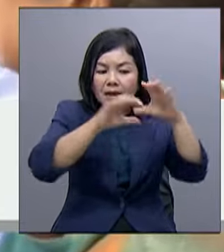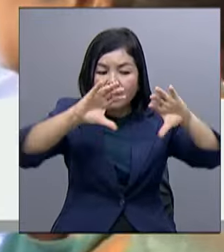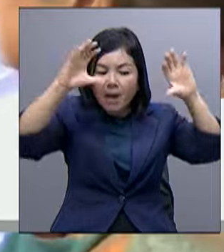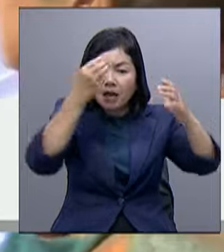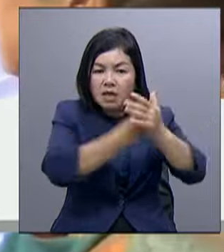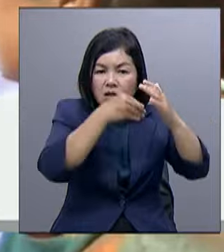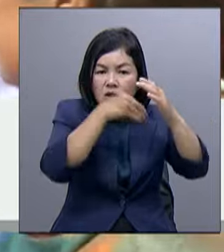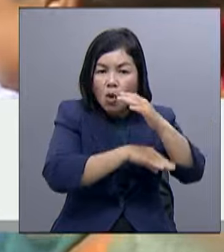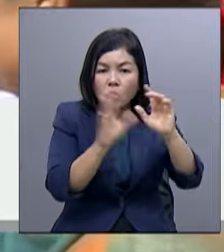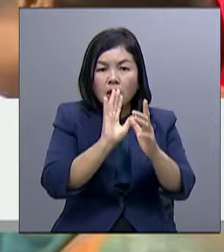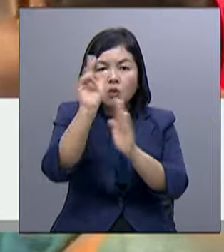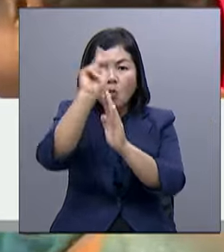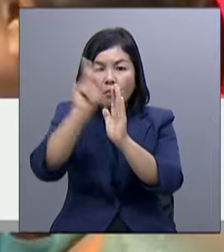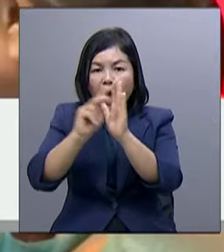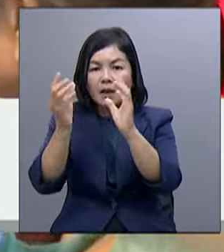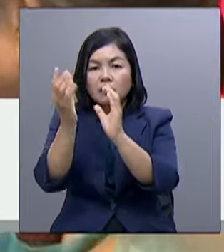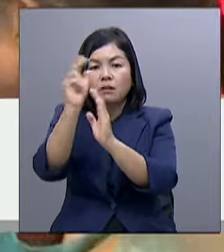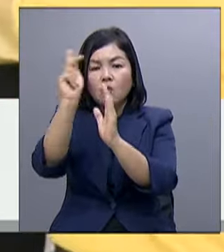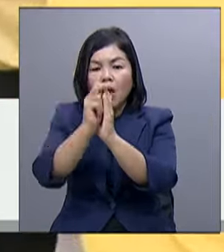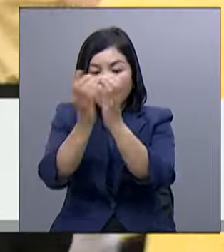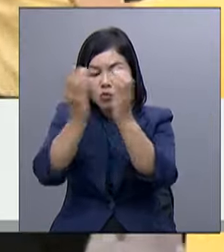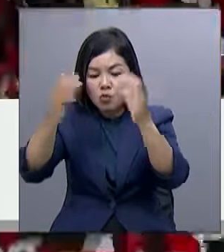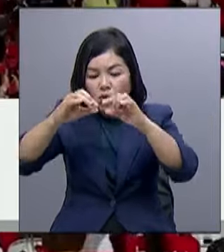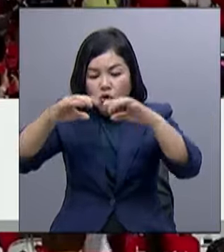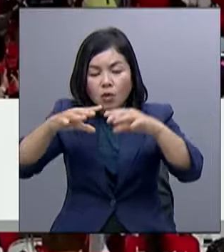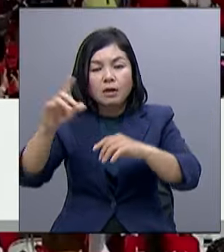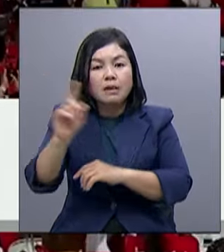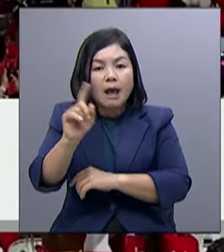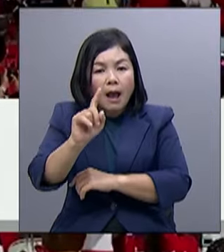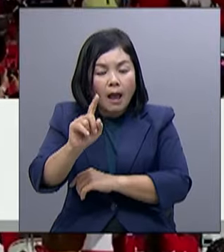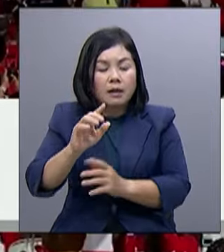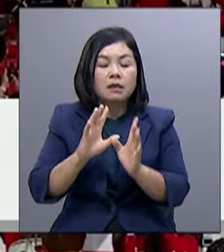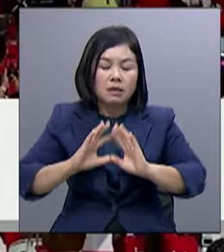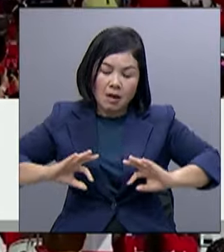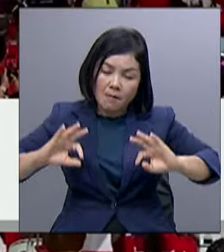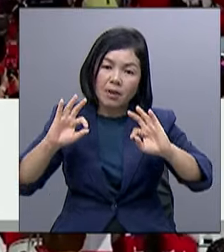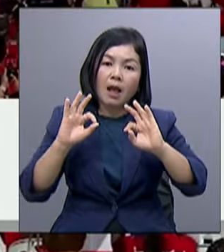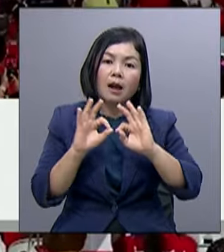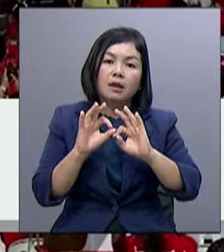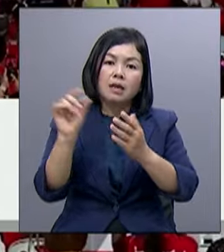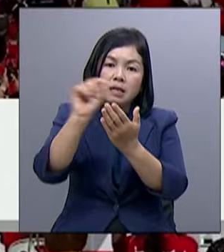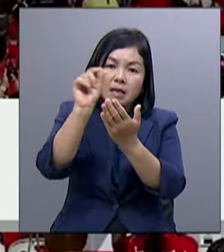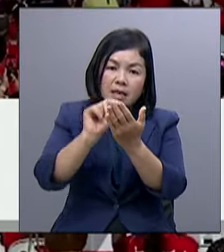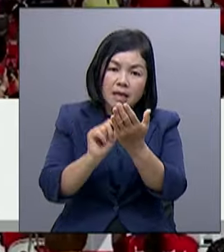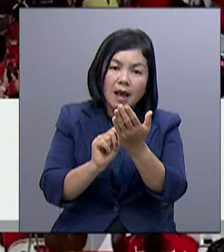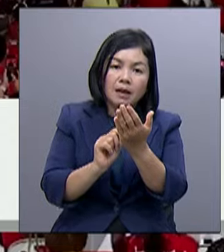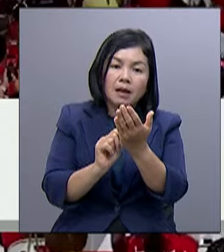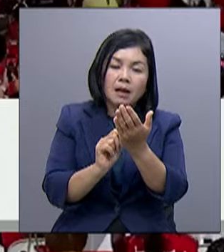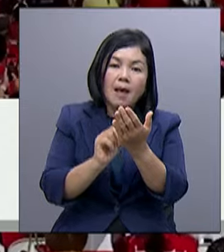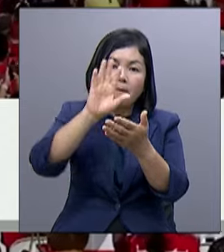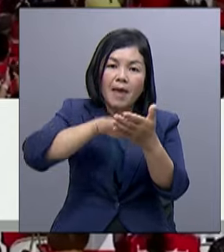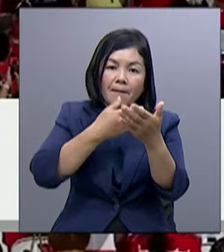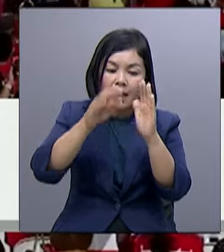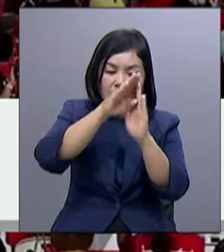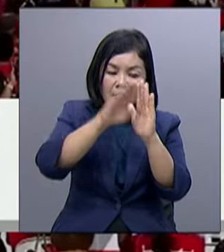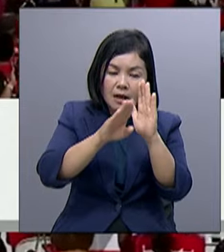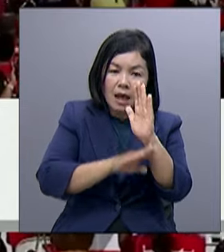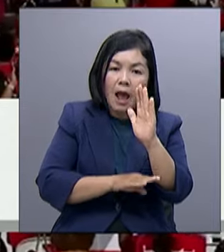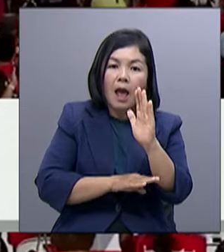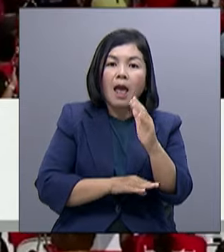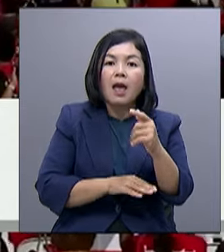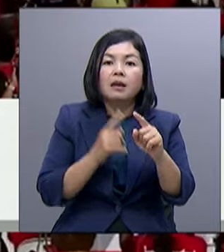ขัดต่อรัฐธรรมนูญหรือไม่อีกด้วยค่ะแล้วที่สำคัญถ้าเกิดว่าเข็นนโยบายนี้ออกมาไม่ได้ทำตามสัญญาไตรมาส